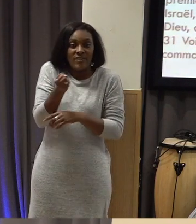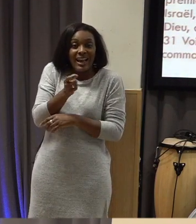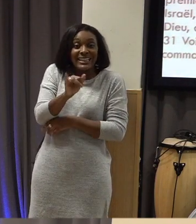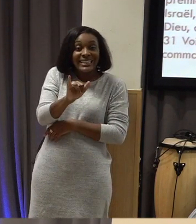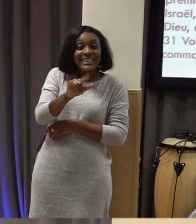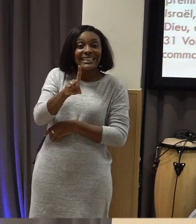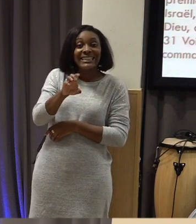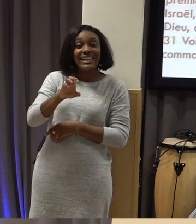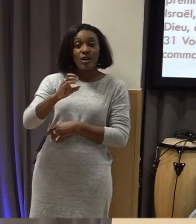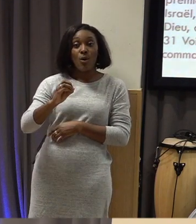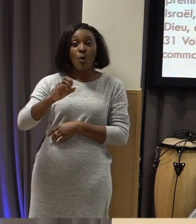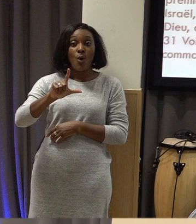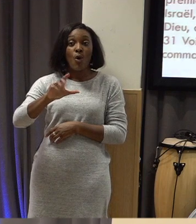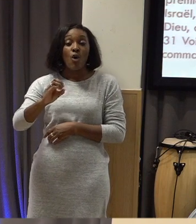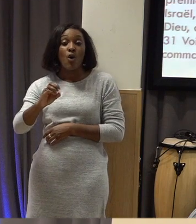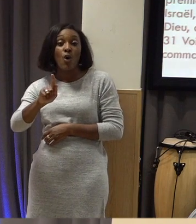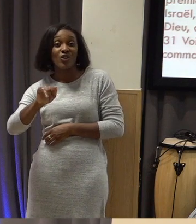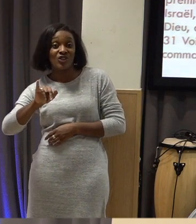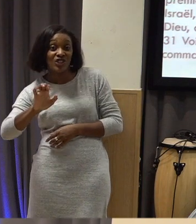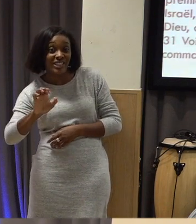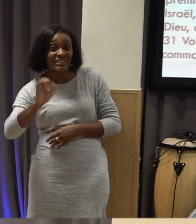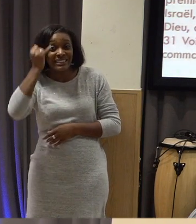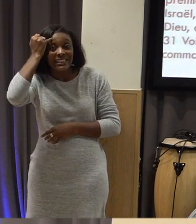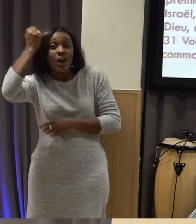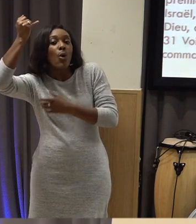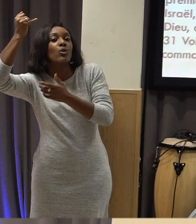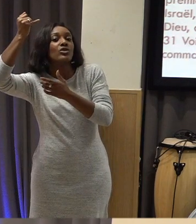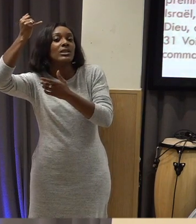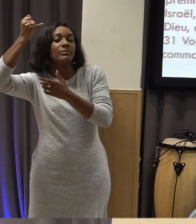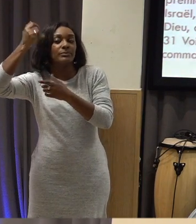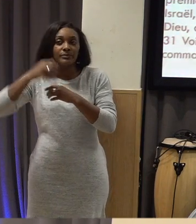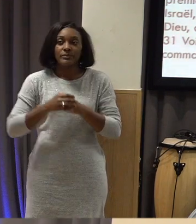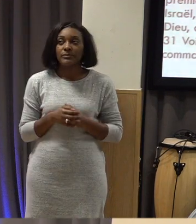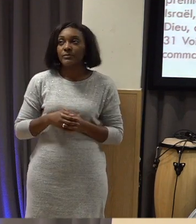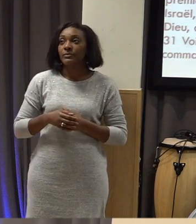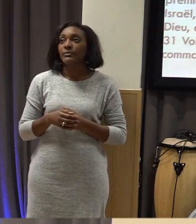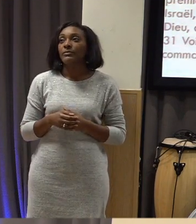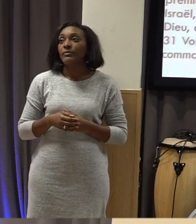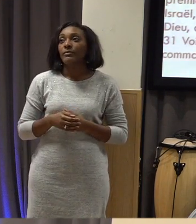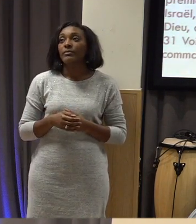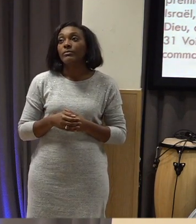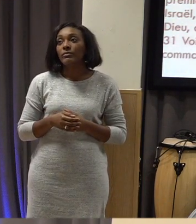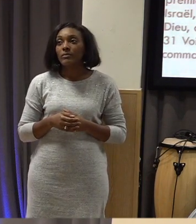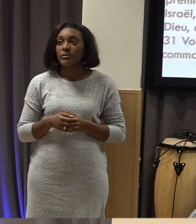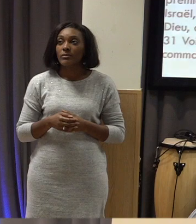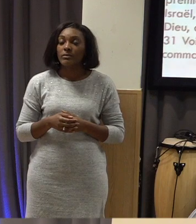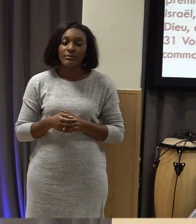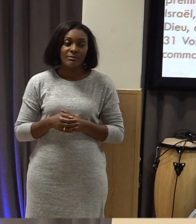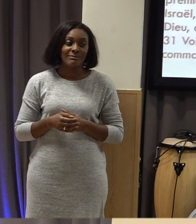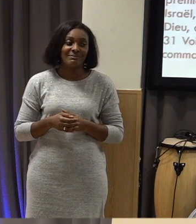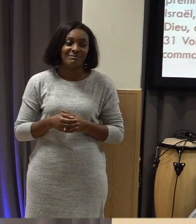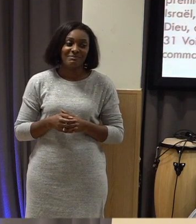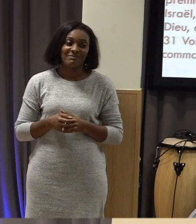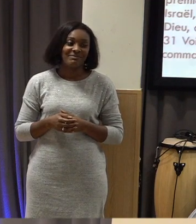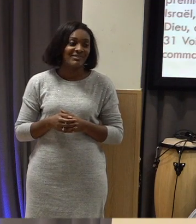David Clarkson a dit ceci, « L'idolâtrie interne est une action de l'âme. Lorsque l'esprit est épris d'un objet, que le cœur et